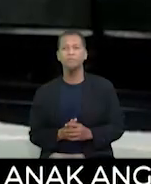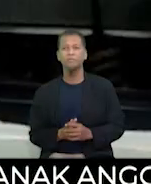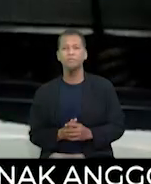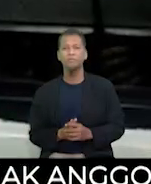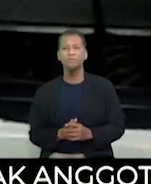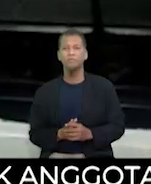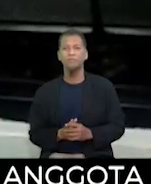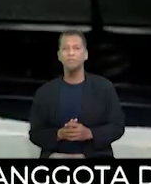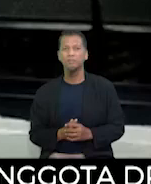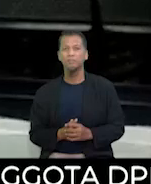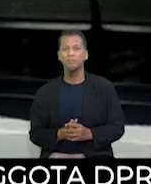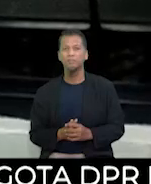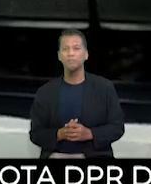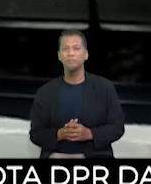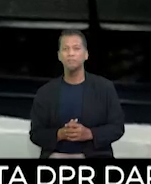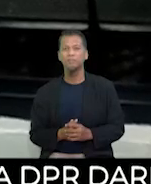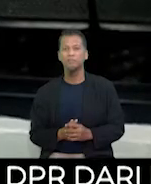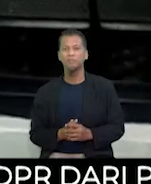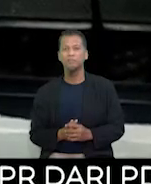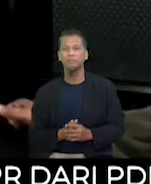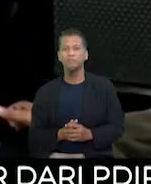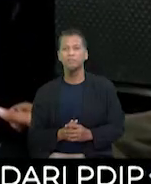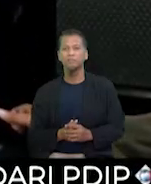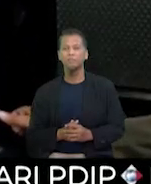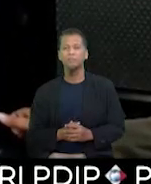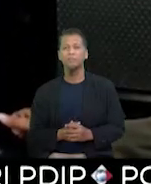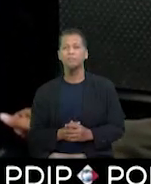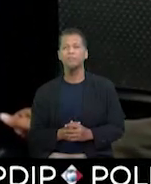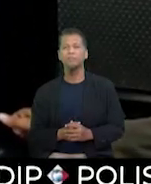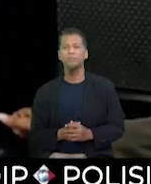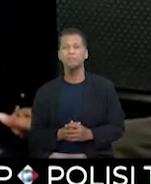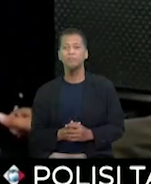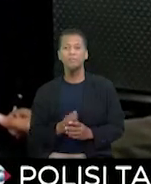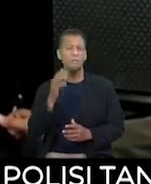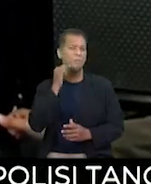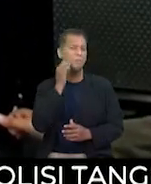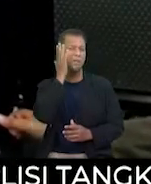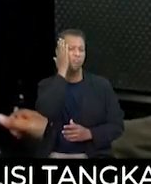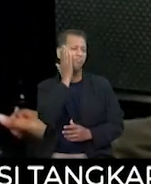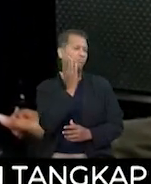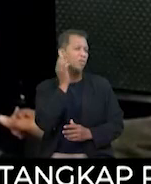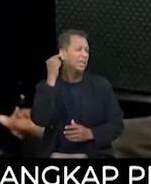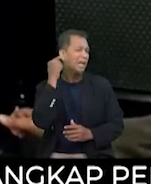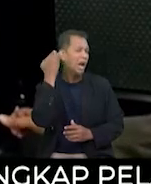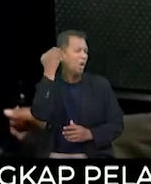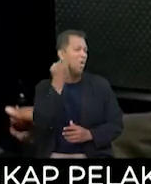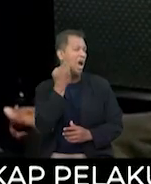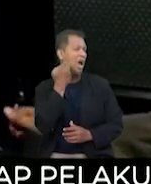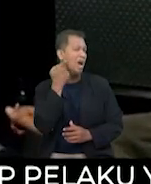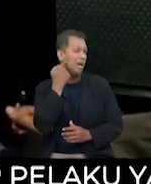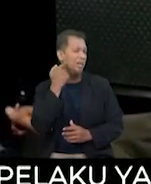keluar jadi Innalillahi itu di pipi lingkungan lebih ke depan motor